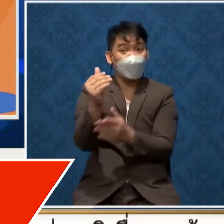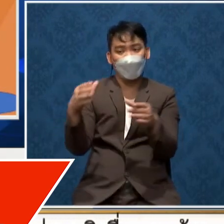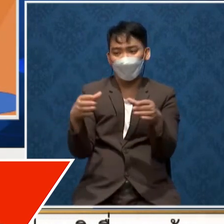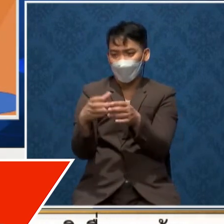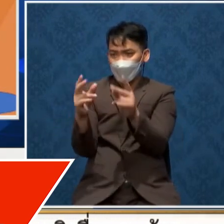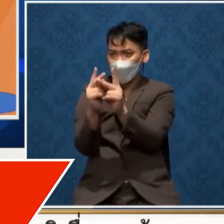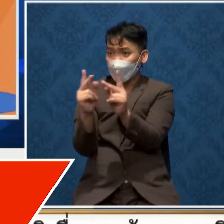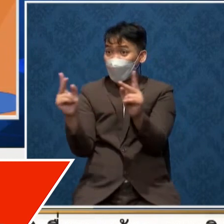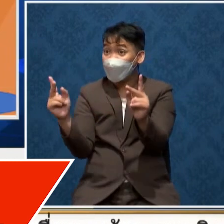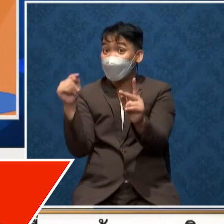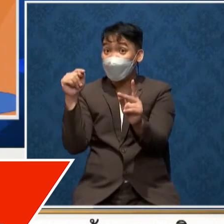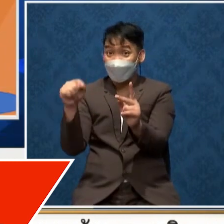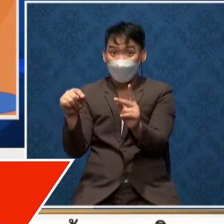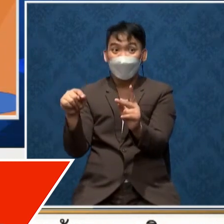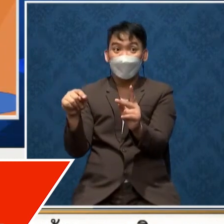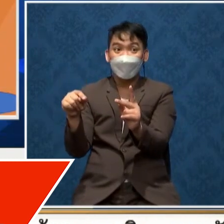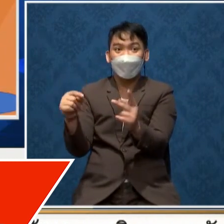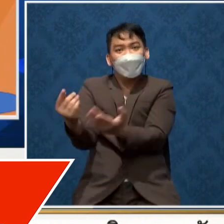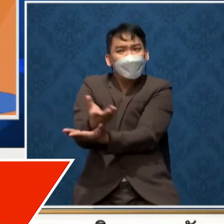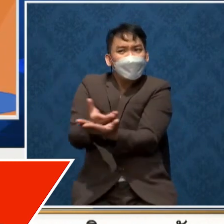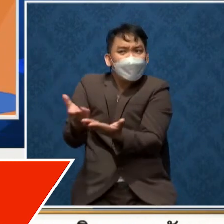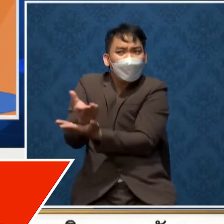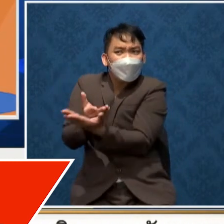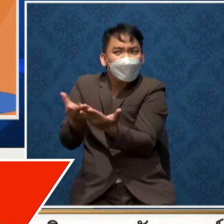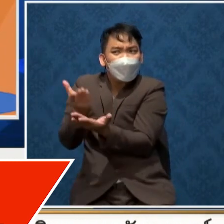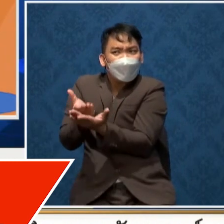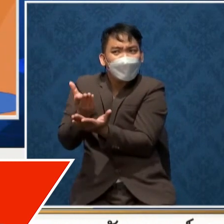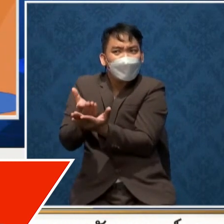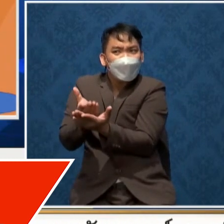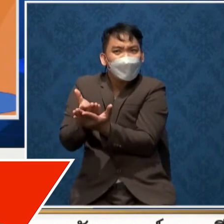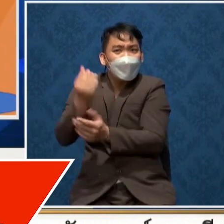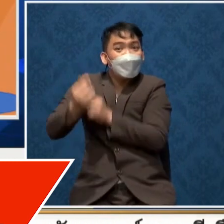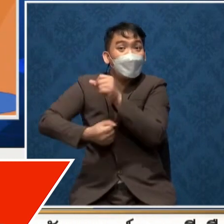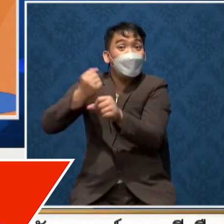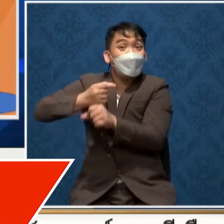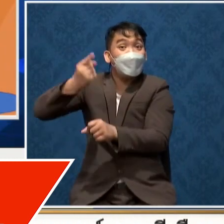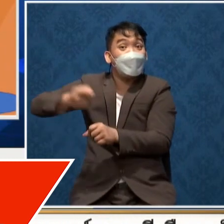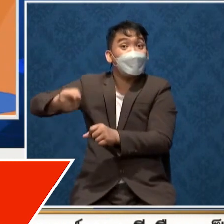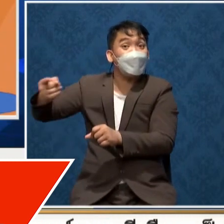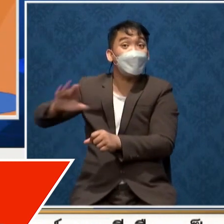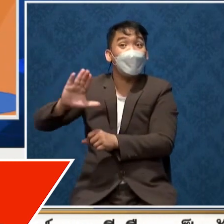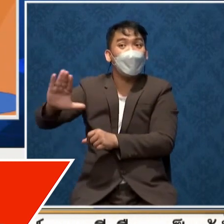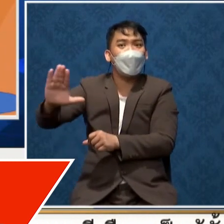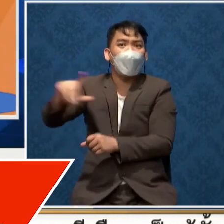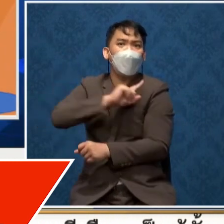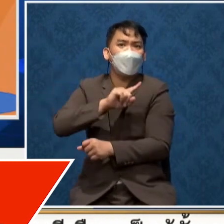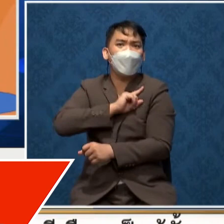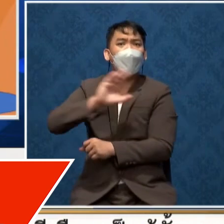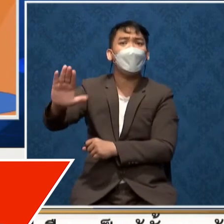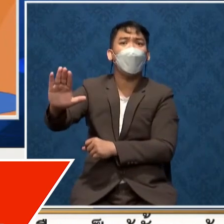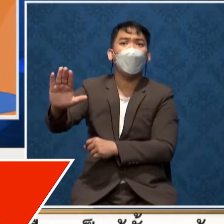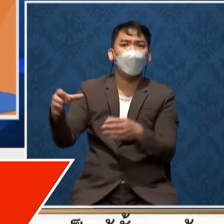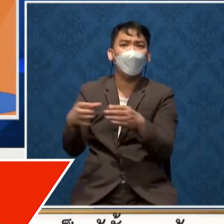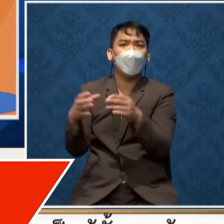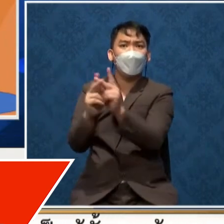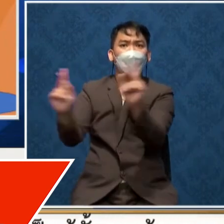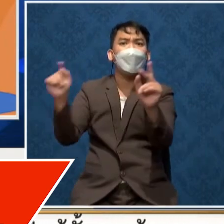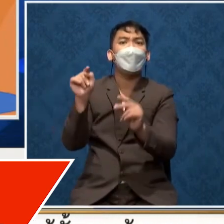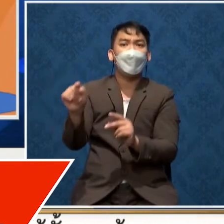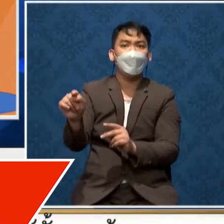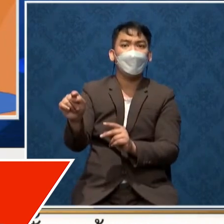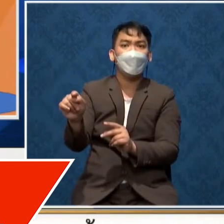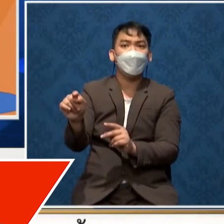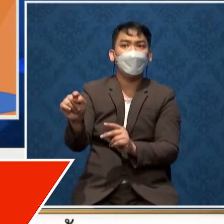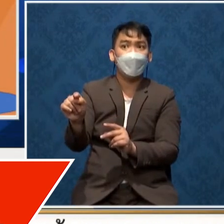าณประจำปีเพราะนั่นเป็นหน้าที่และอำนาจของคณะกรรมการวิสามัญโดยต